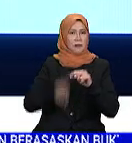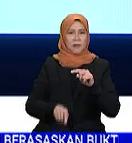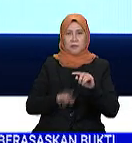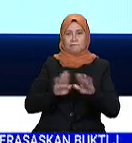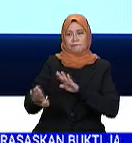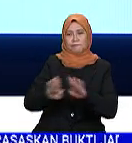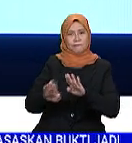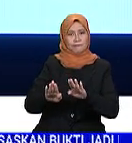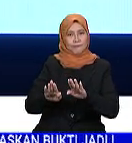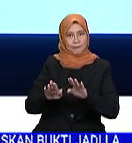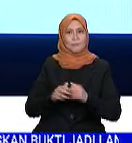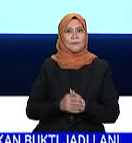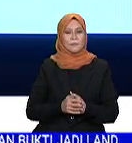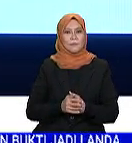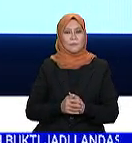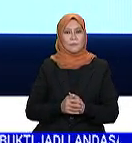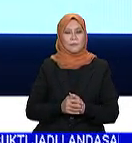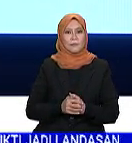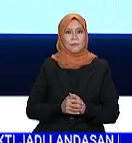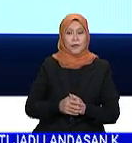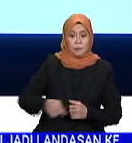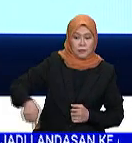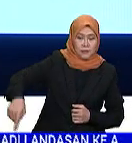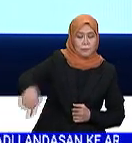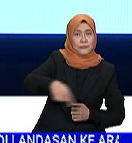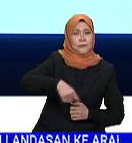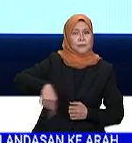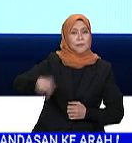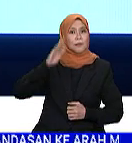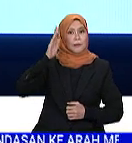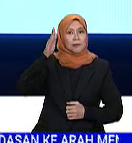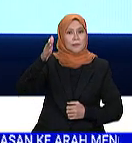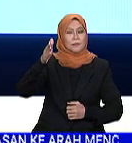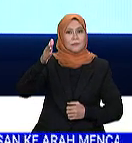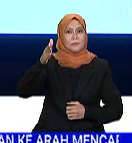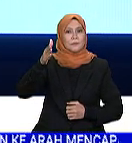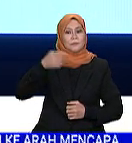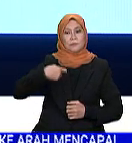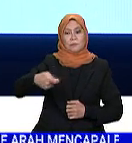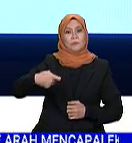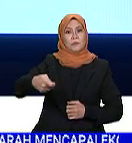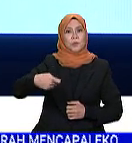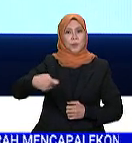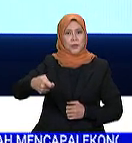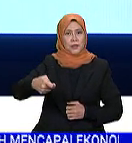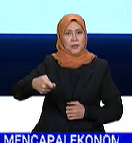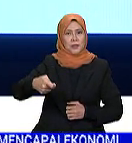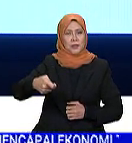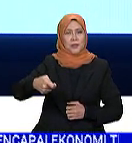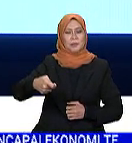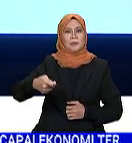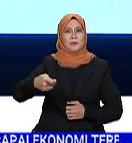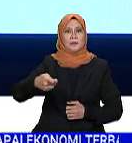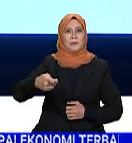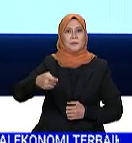lagi mereka yang akan atau ataupun telah menyewa memajang